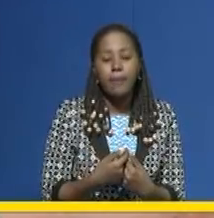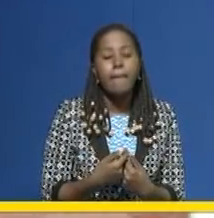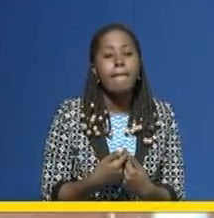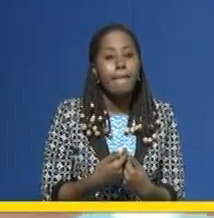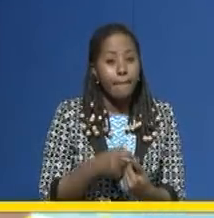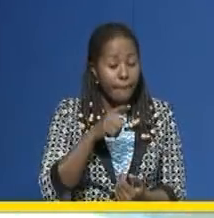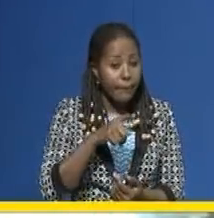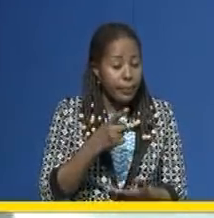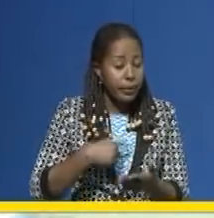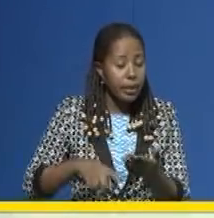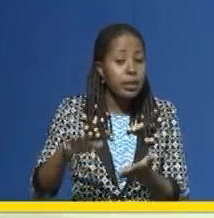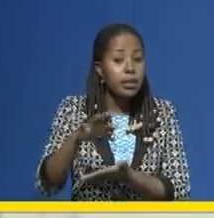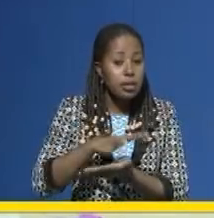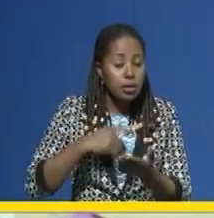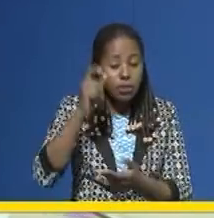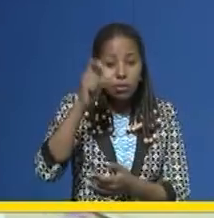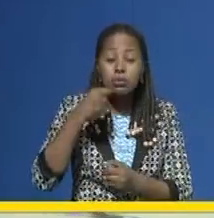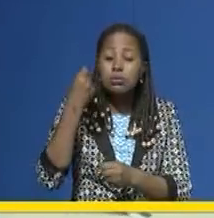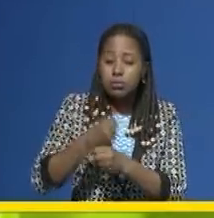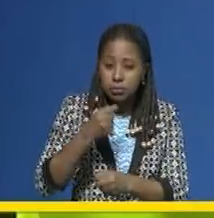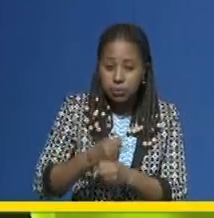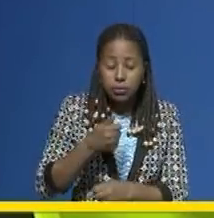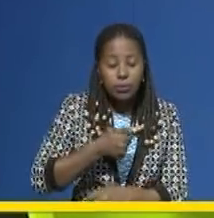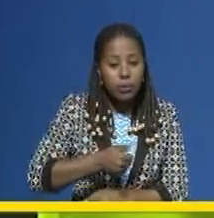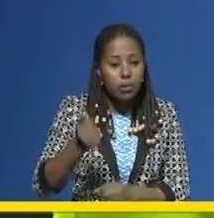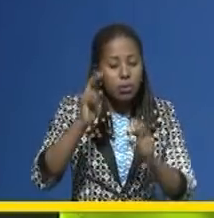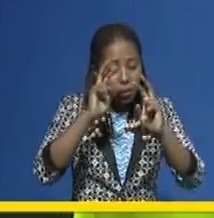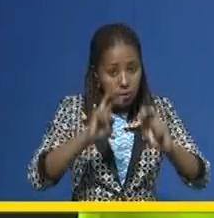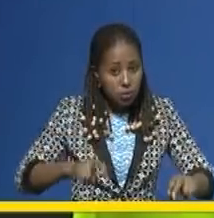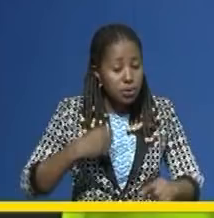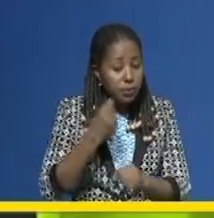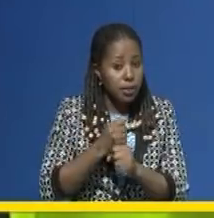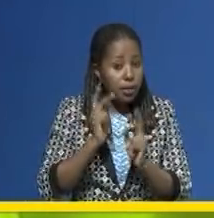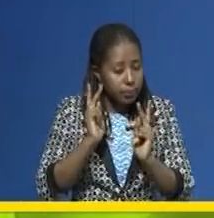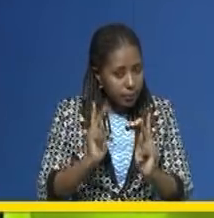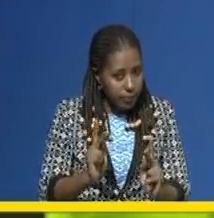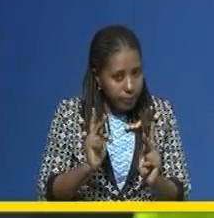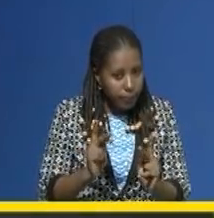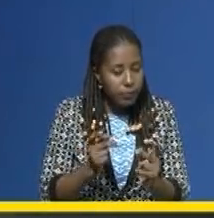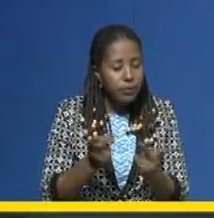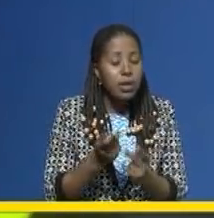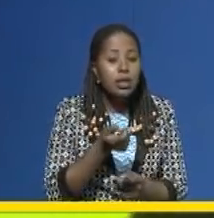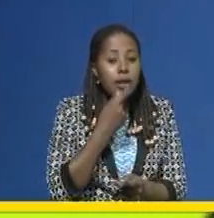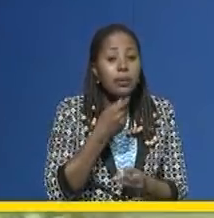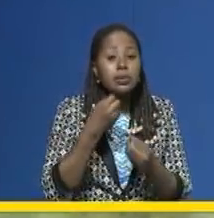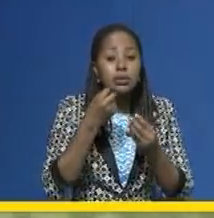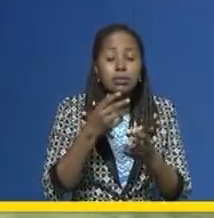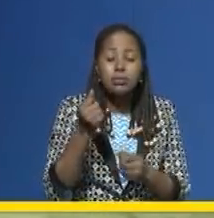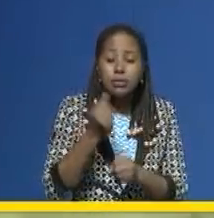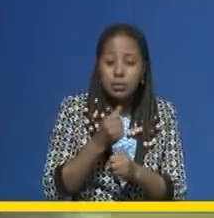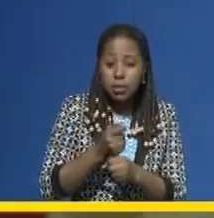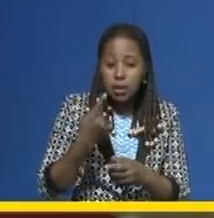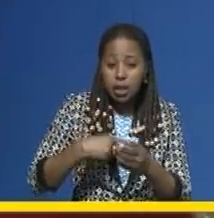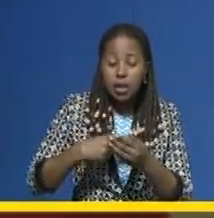Na hapa ni katika jengo la watu mashuhuri, ambapo nako ukaguzi unafanyika kama kawaida na dawa zinapigwa katika vyumba